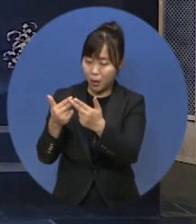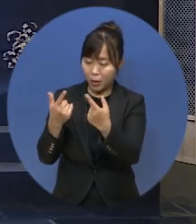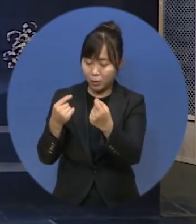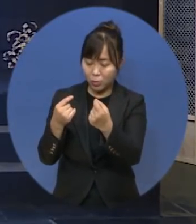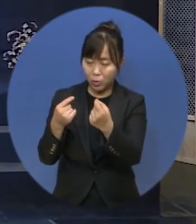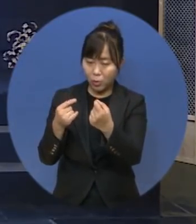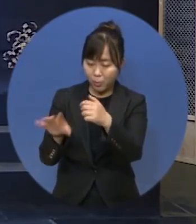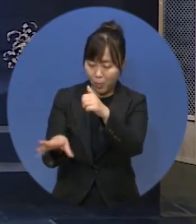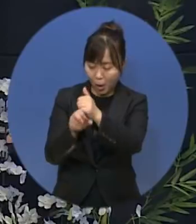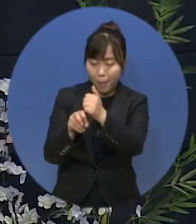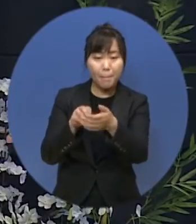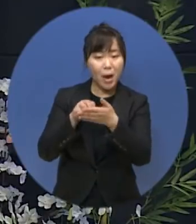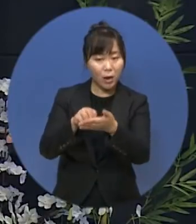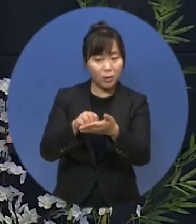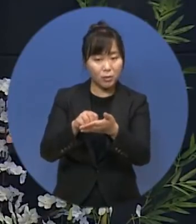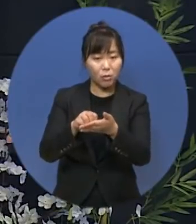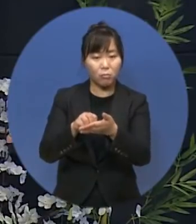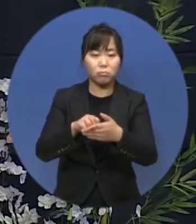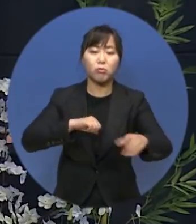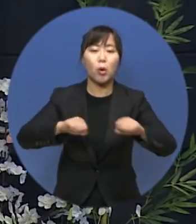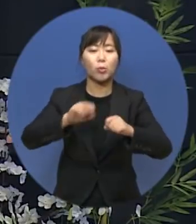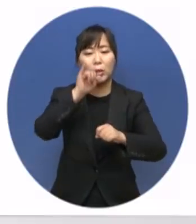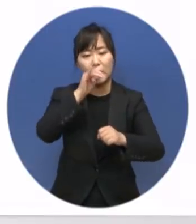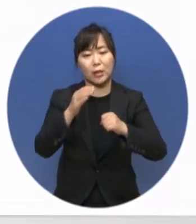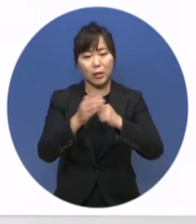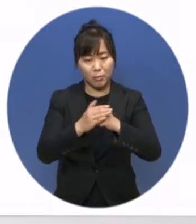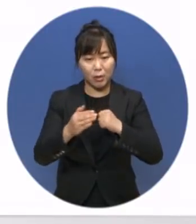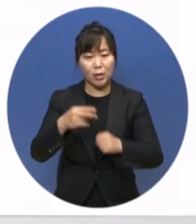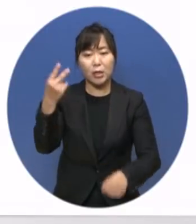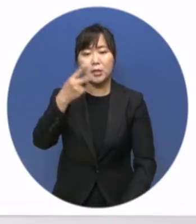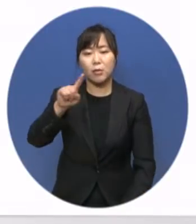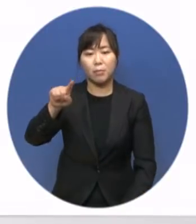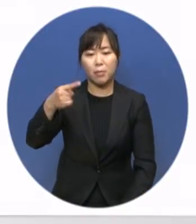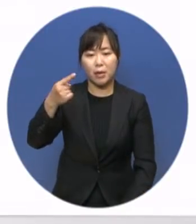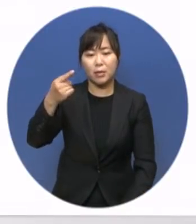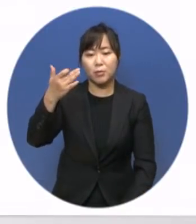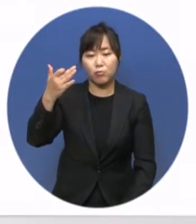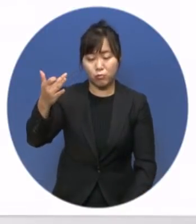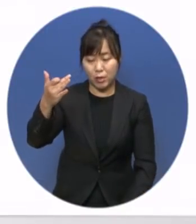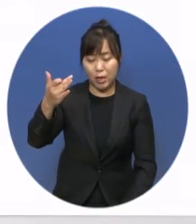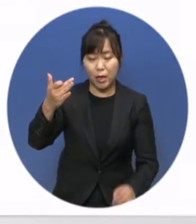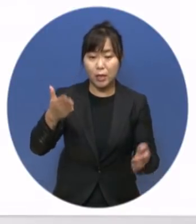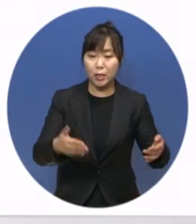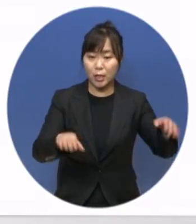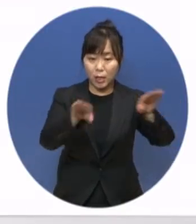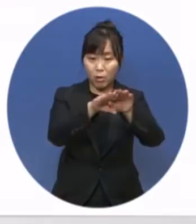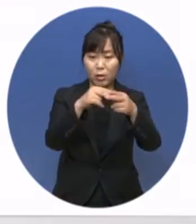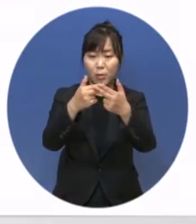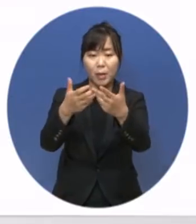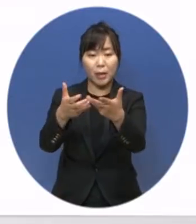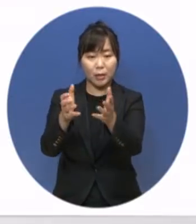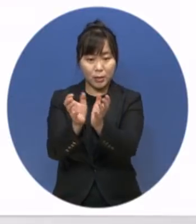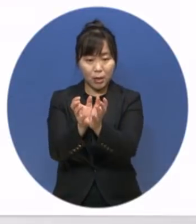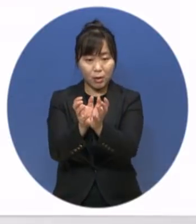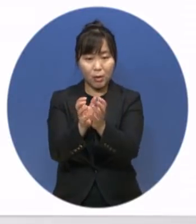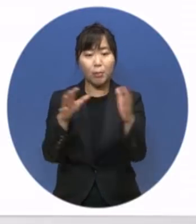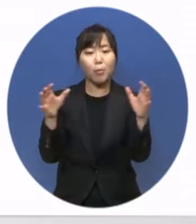등에 소속되어 가지고 활동을 하고 있기 때문에 2119개의 기관, 협회,